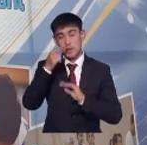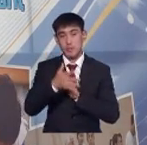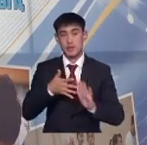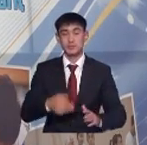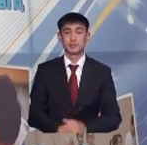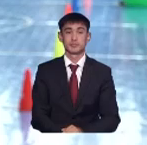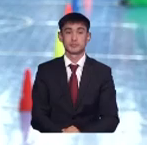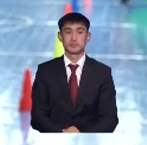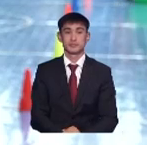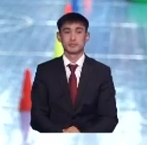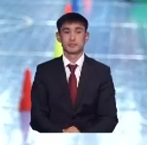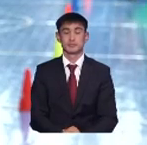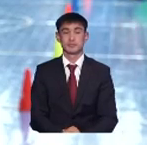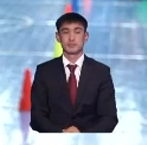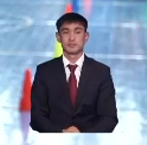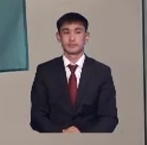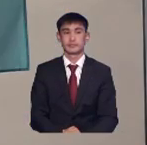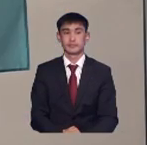взаимопонимания.